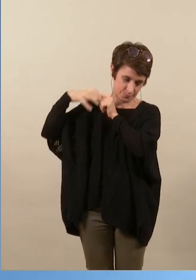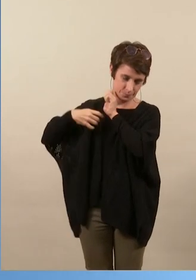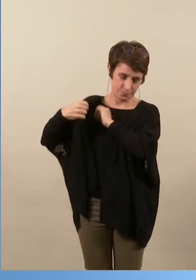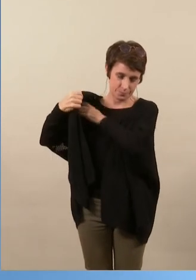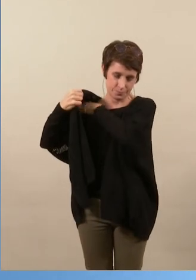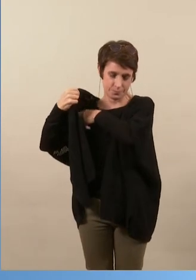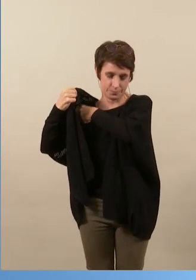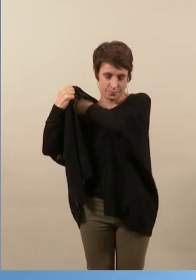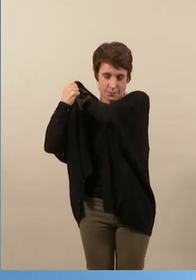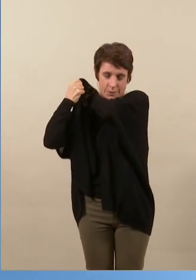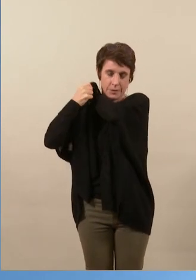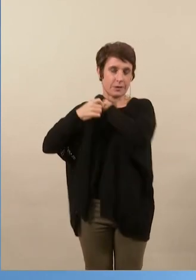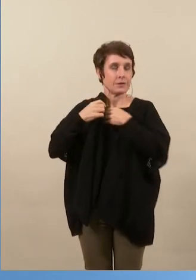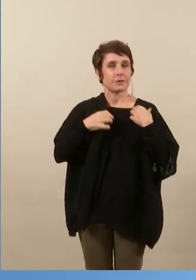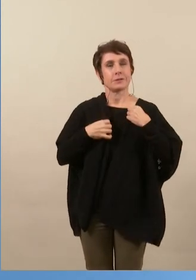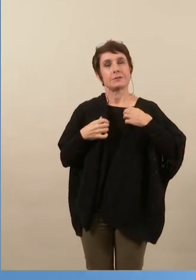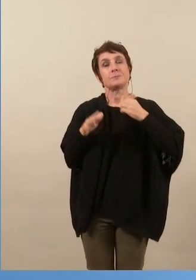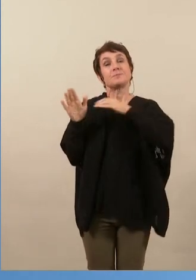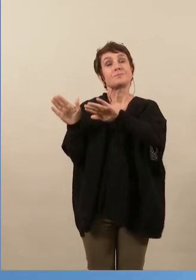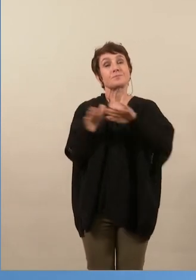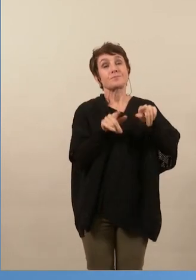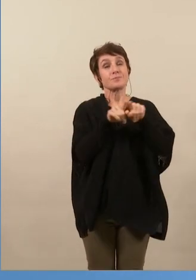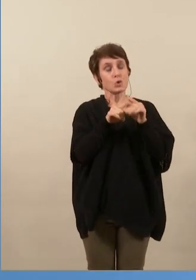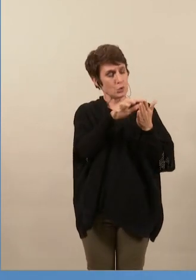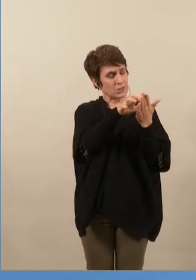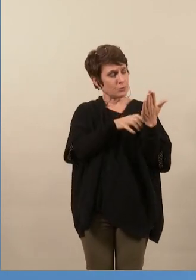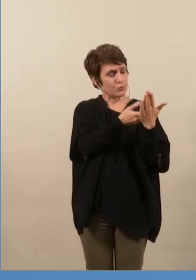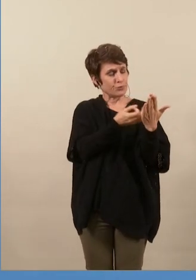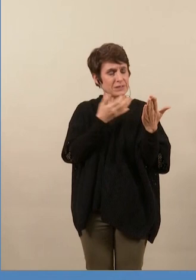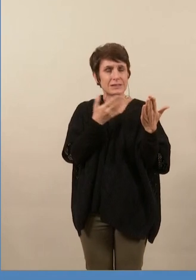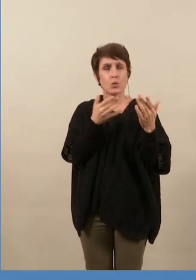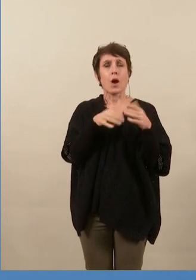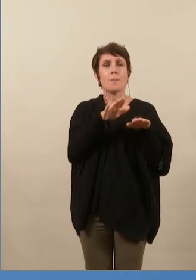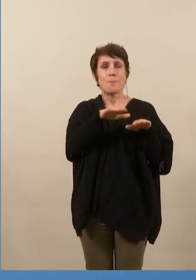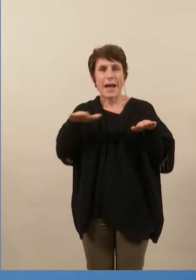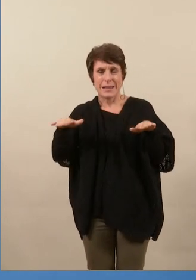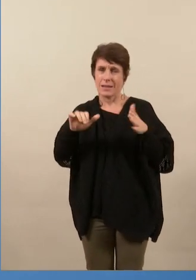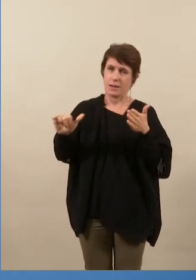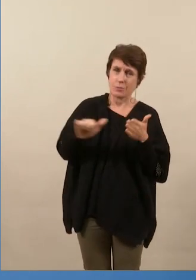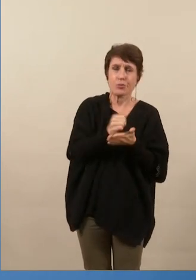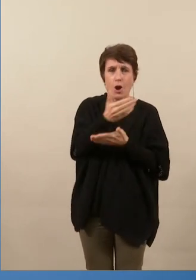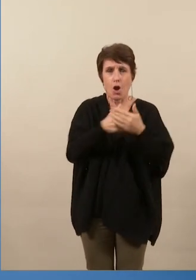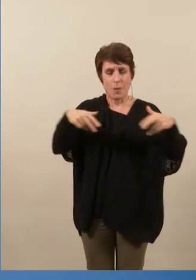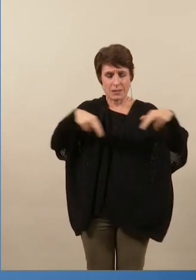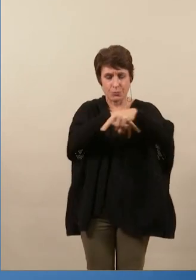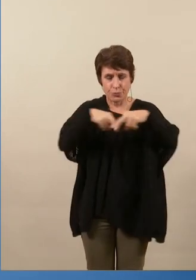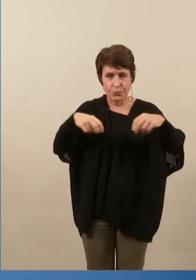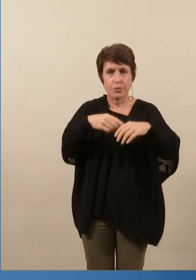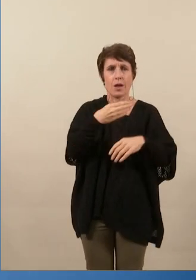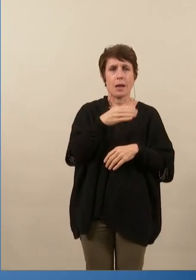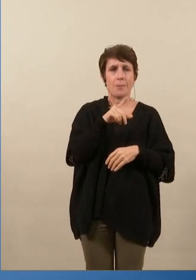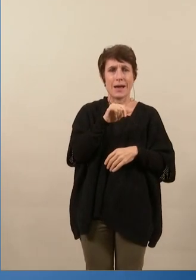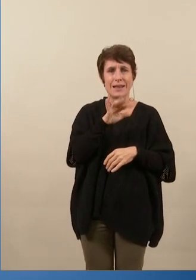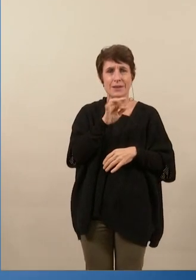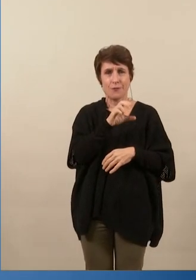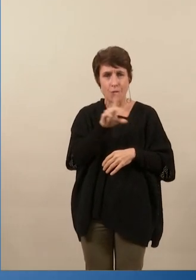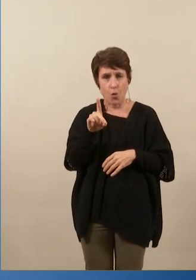rapport d'orientation budgétaire la piétonisation et végétalisation de places de parking malifo Louise Michel place